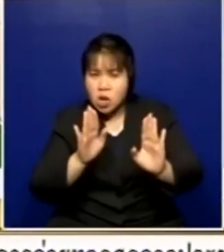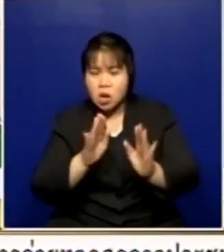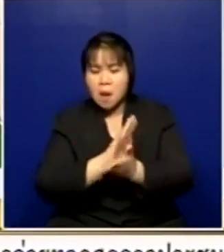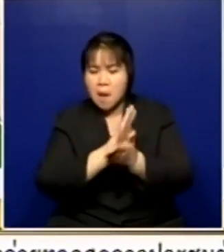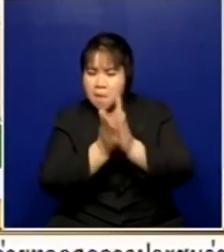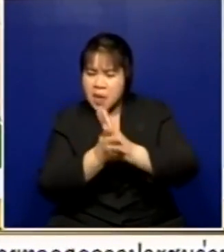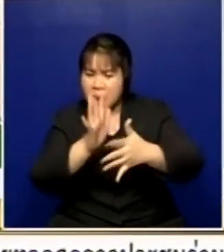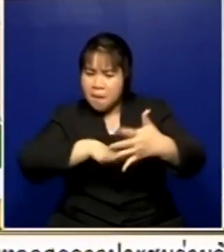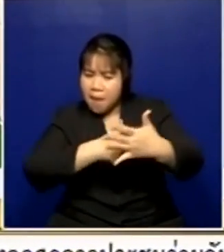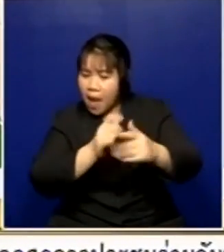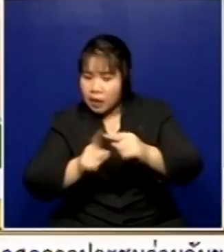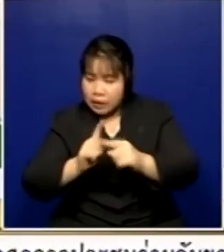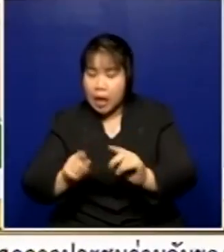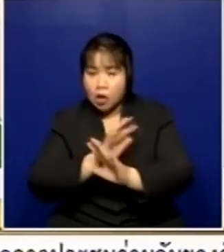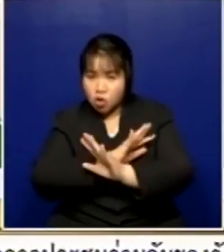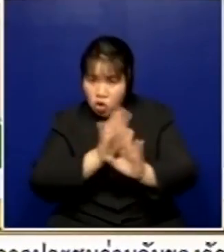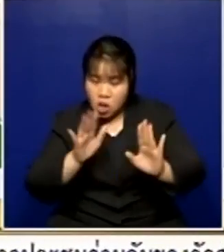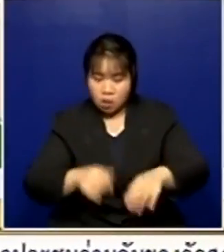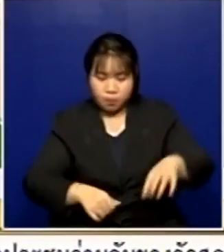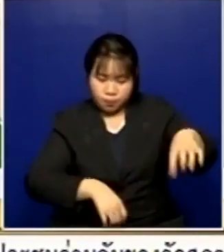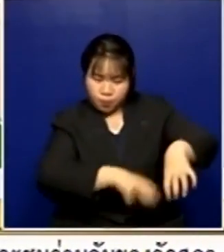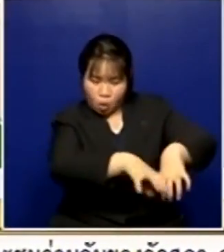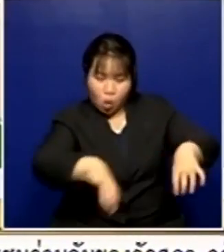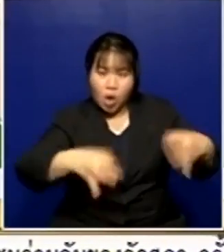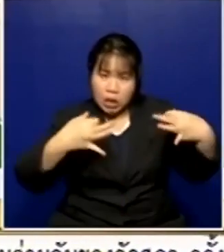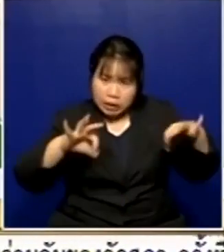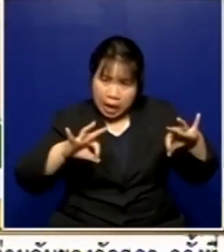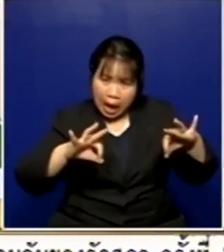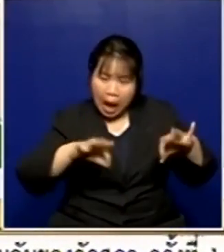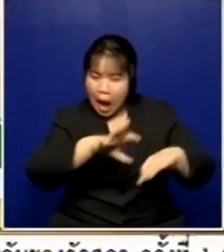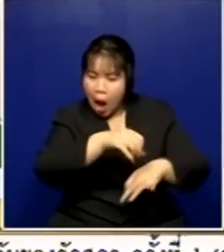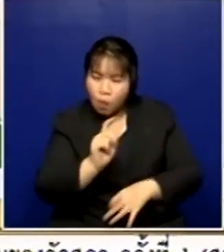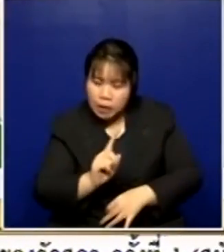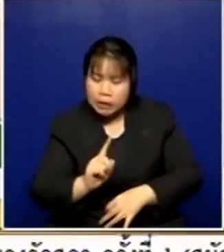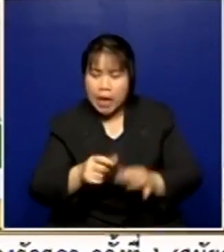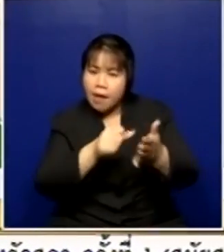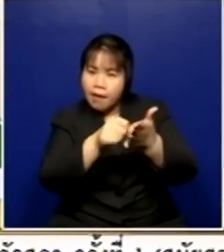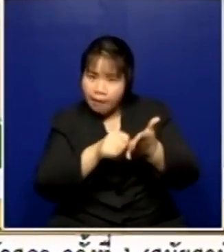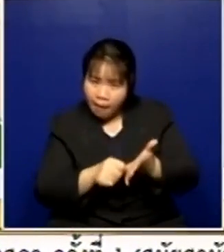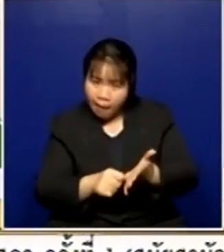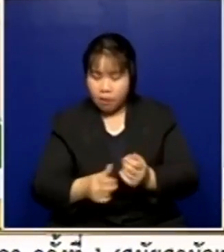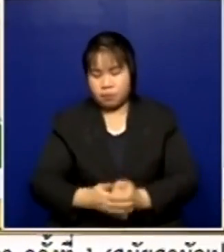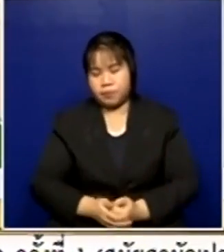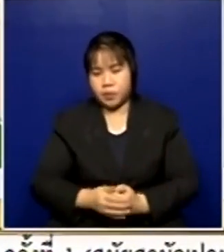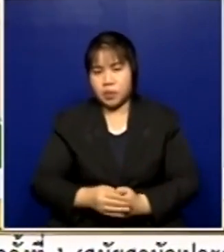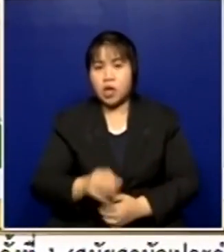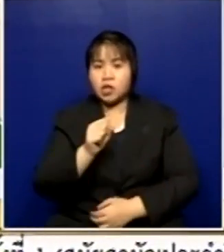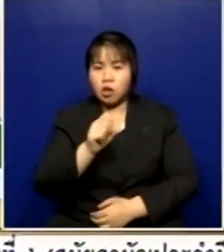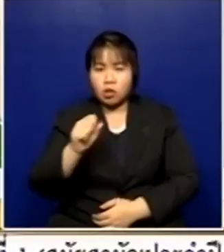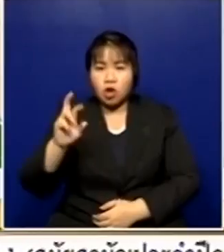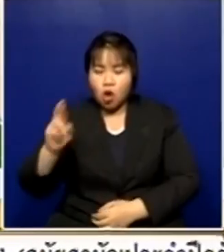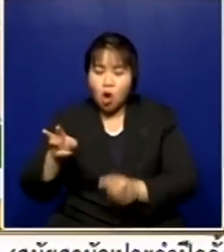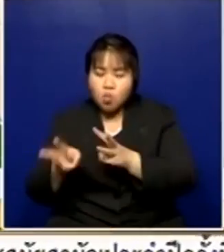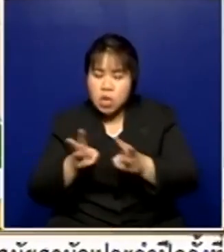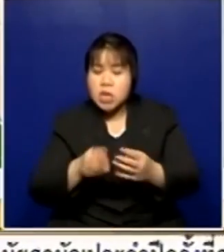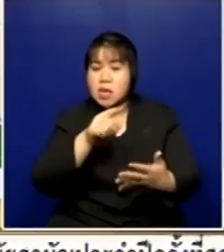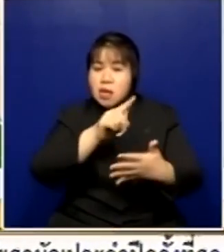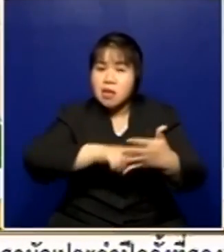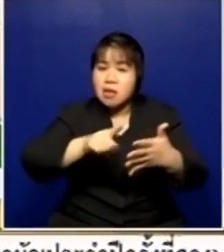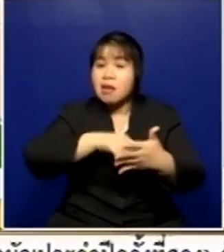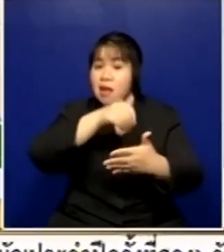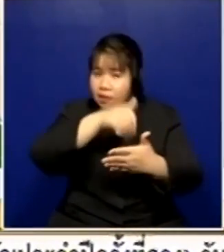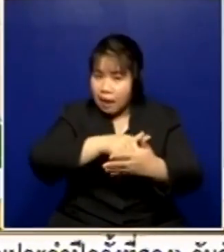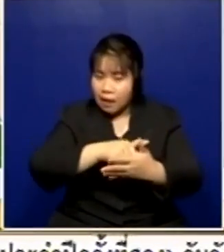ประเทศประเด็นที่มาขององค์กรอิสระเพิ่มทางเลือกแนวทางการเลือกตั้งสภาร่างรัฐธรรมนูญให้